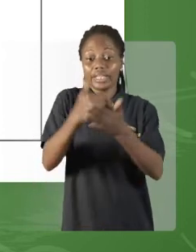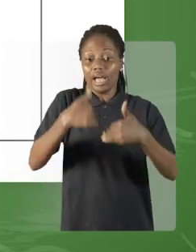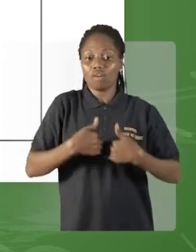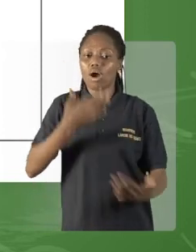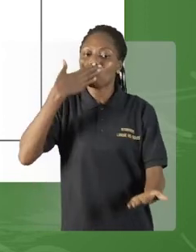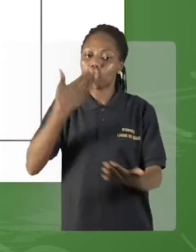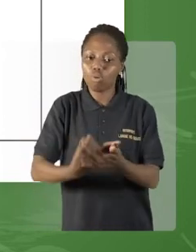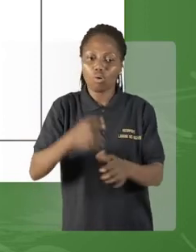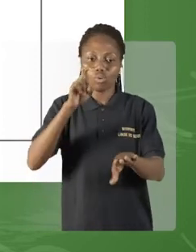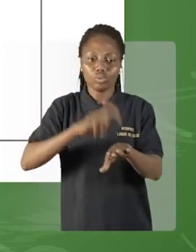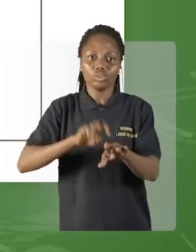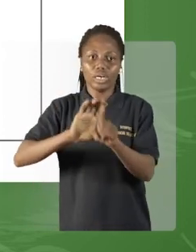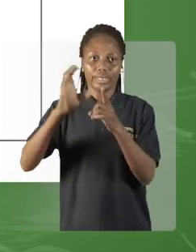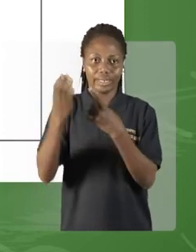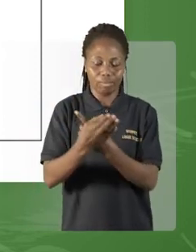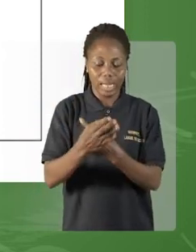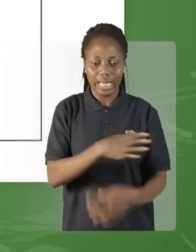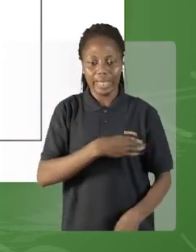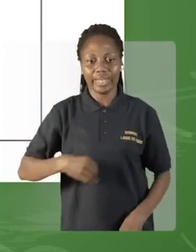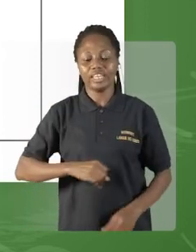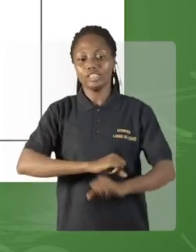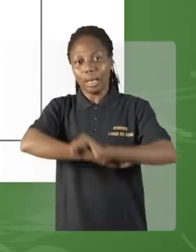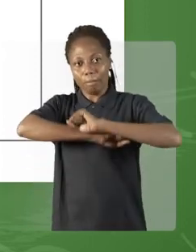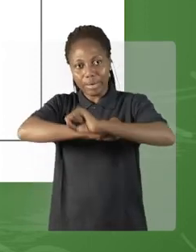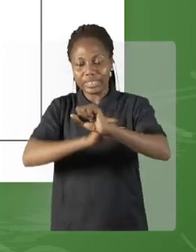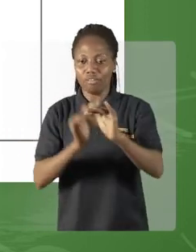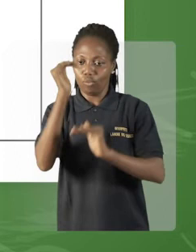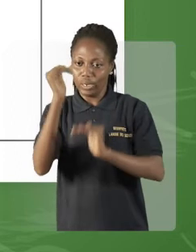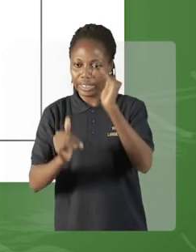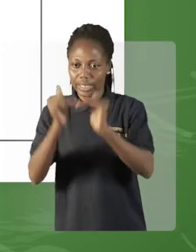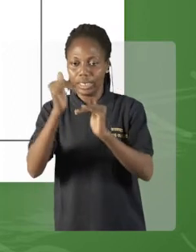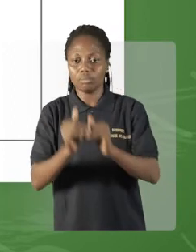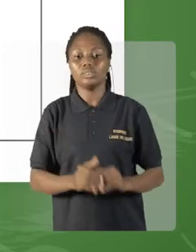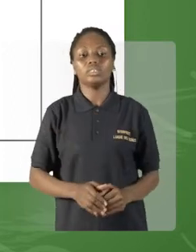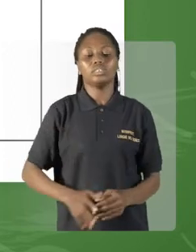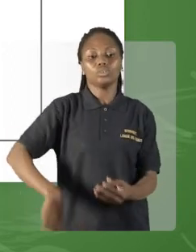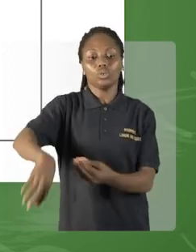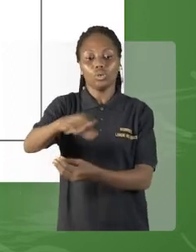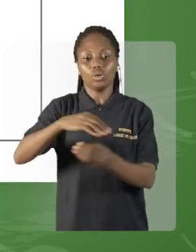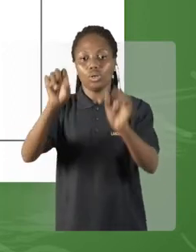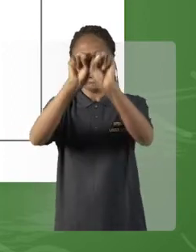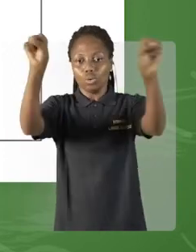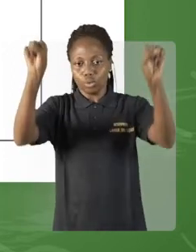e, préserver l'équilibre de l'écosystème. C'est bien.